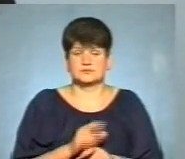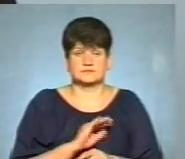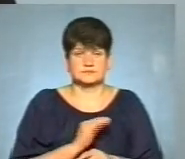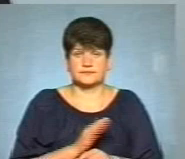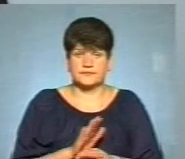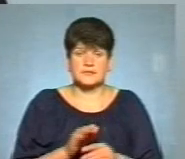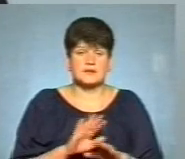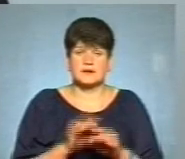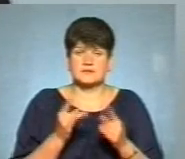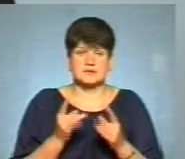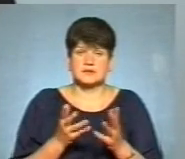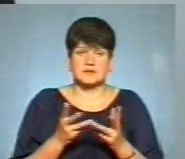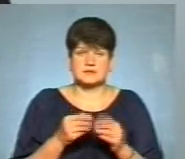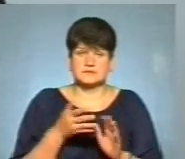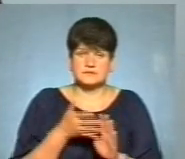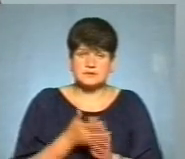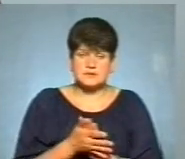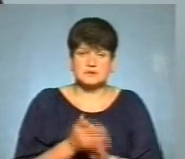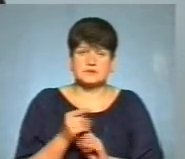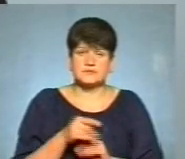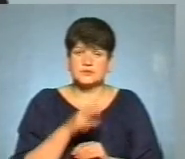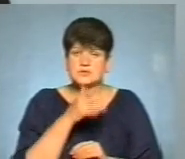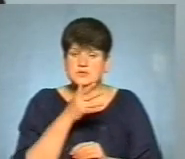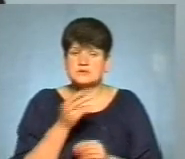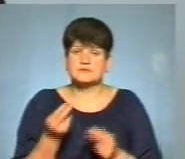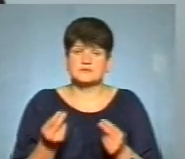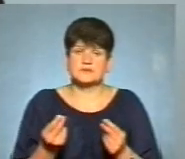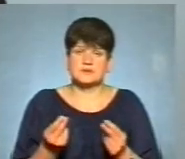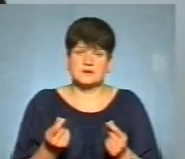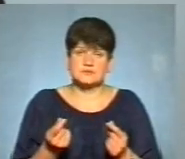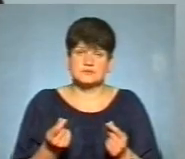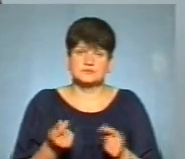невелика кількість затрат, але в той час воно фінансово